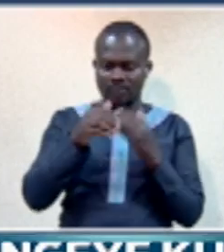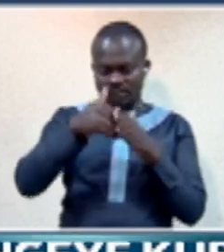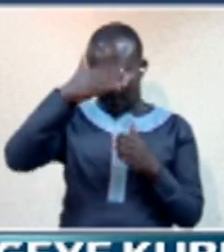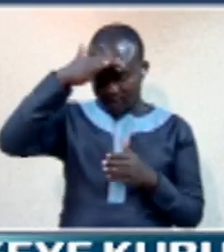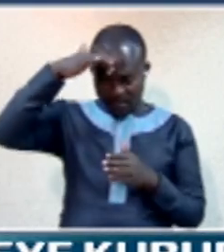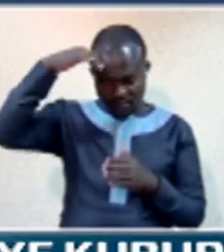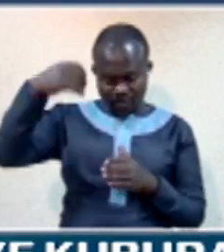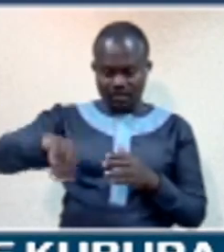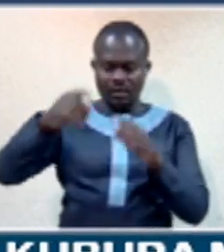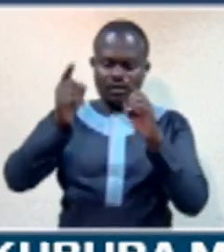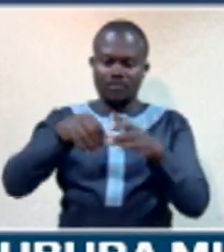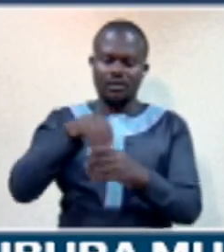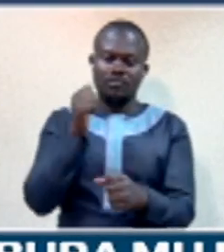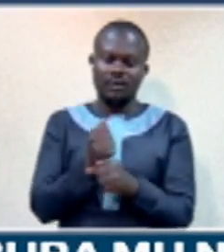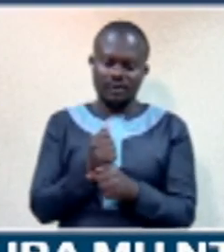mu kazi